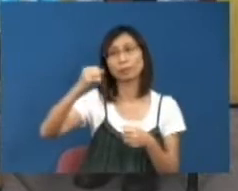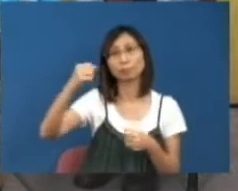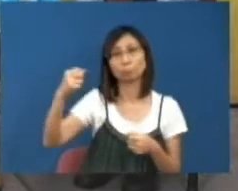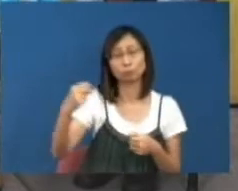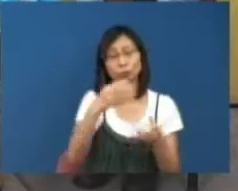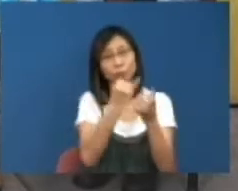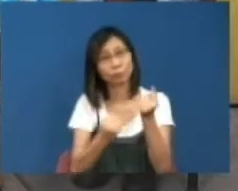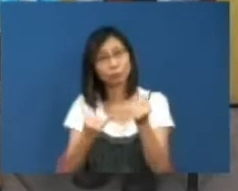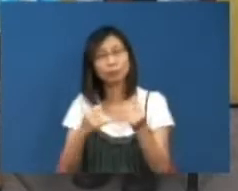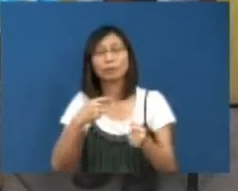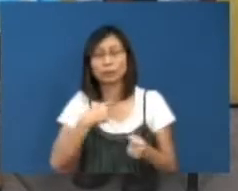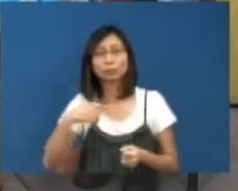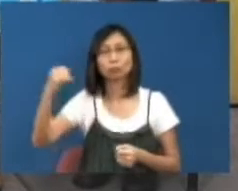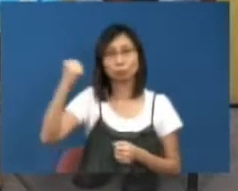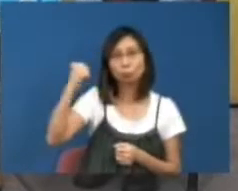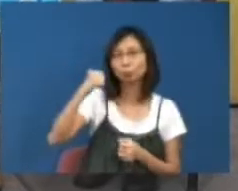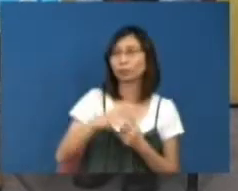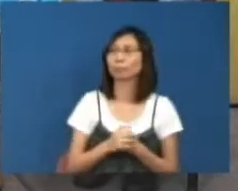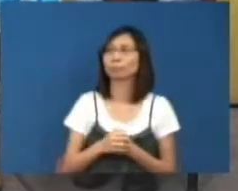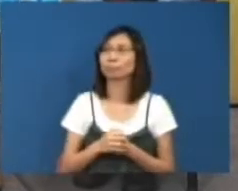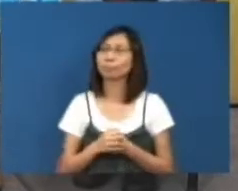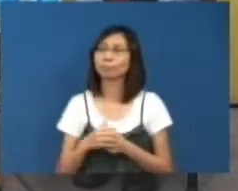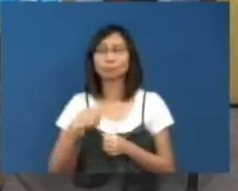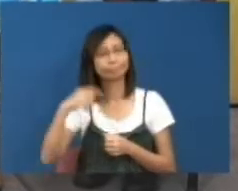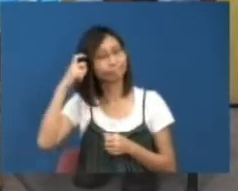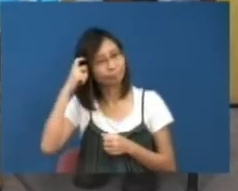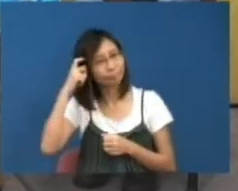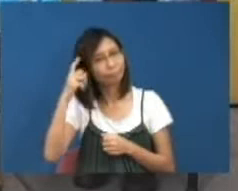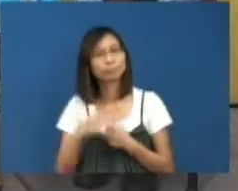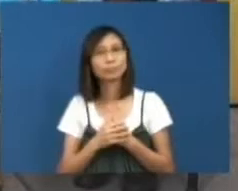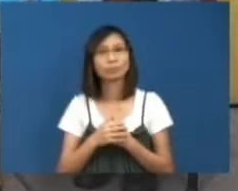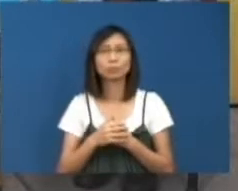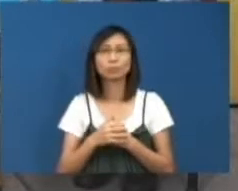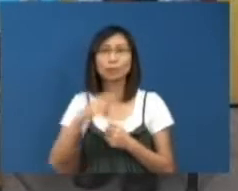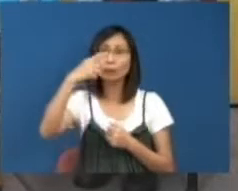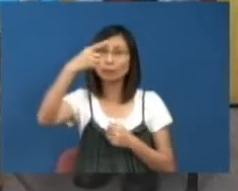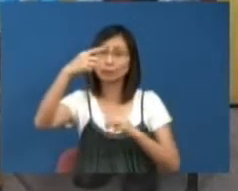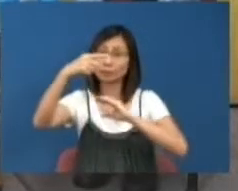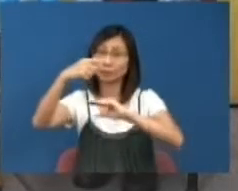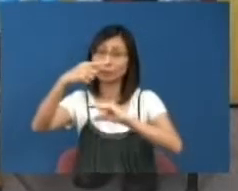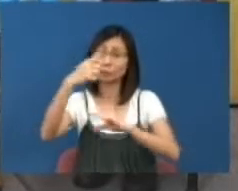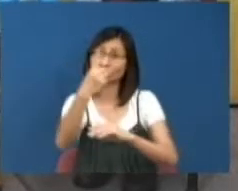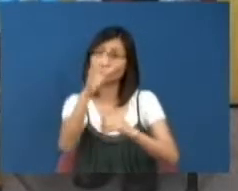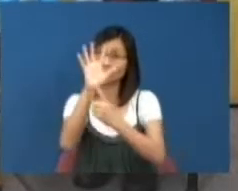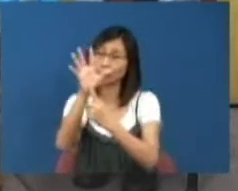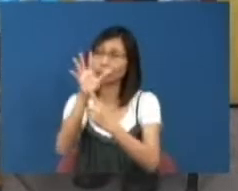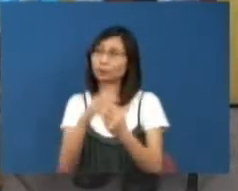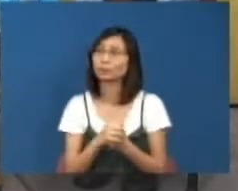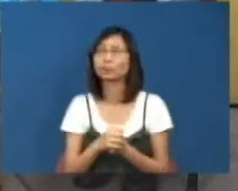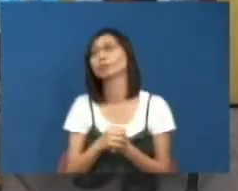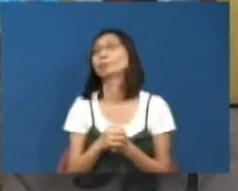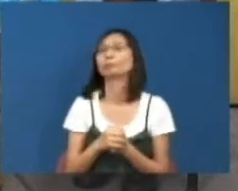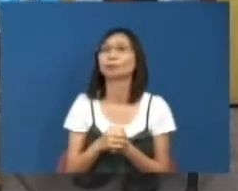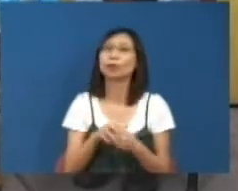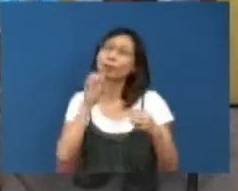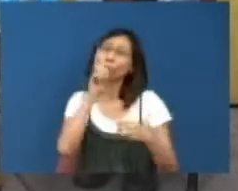嘅嚇。好， 但係調翻轉頭，博士，我諗啊，與其1元一支啊，我哋不如呼應翻我哋上一集